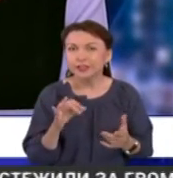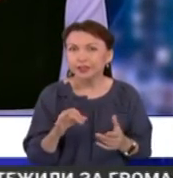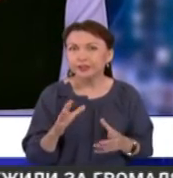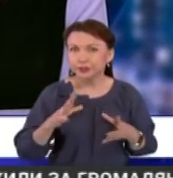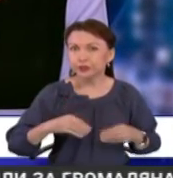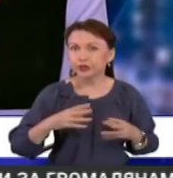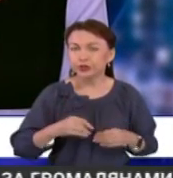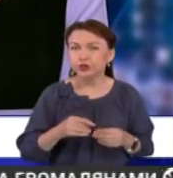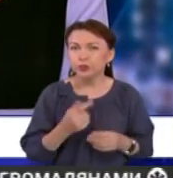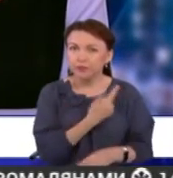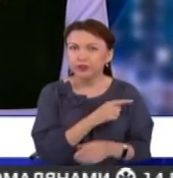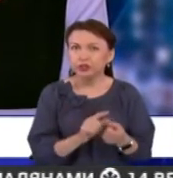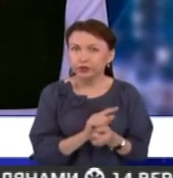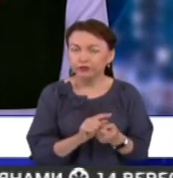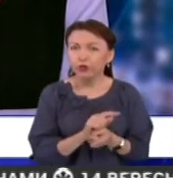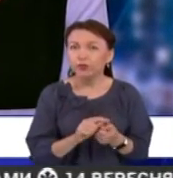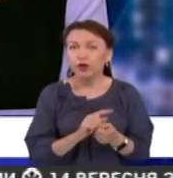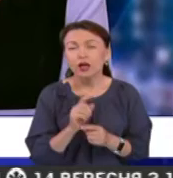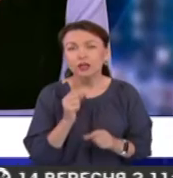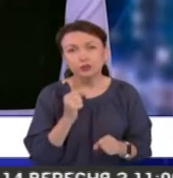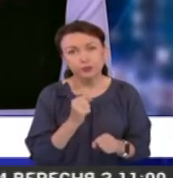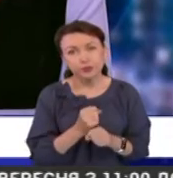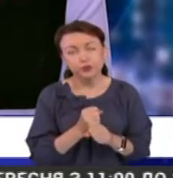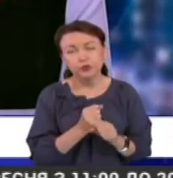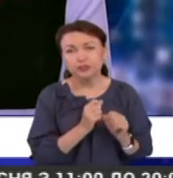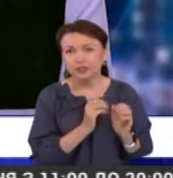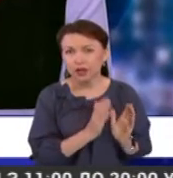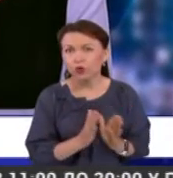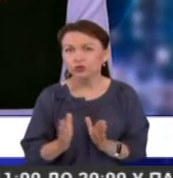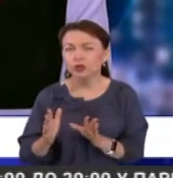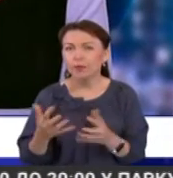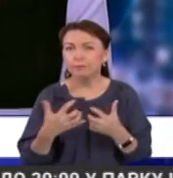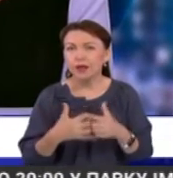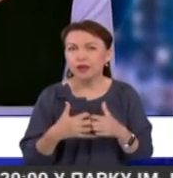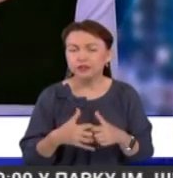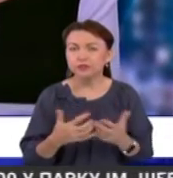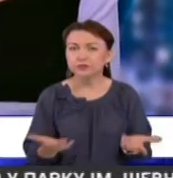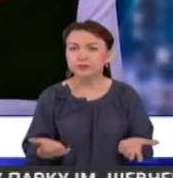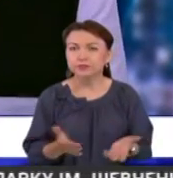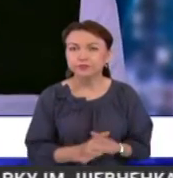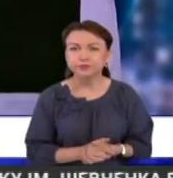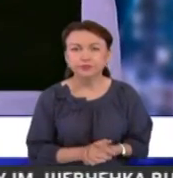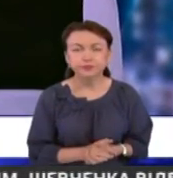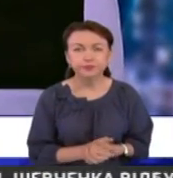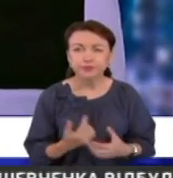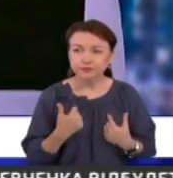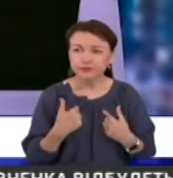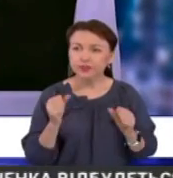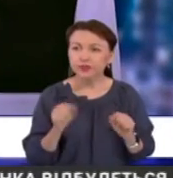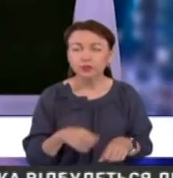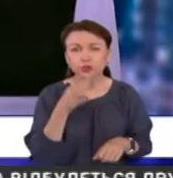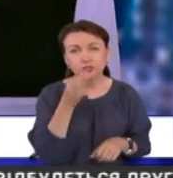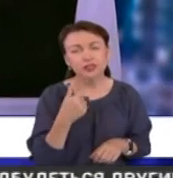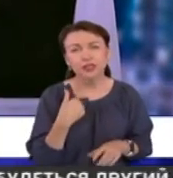медична реформа, де все працює злагоджено і як справжній відбудований механізм. Тут вас слухаємо. Я можу сказати, що я не